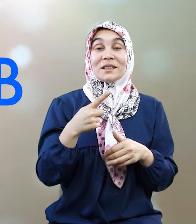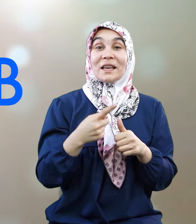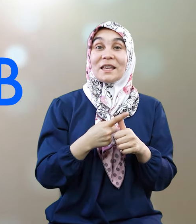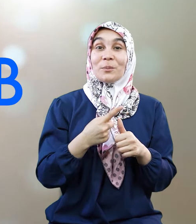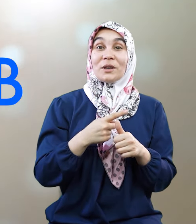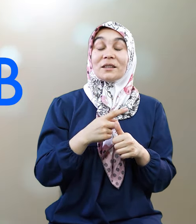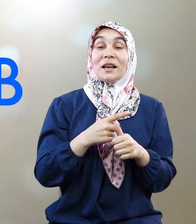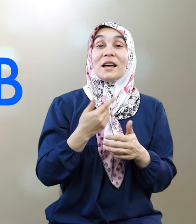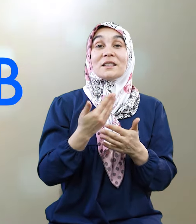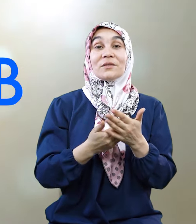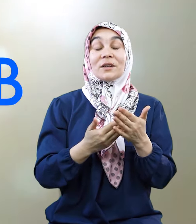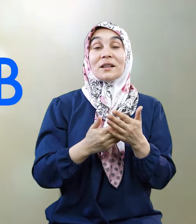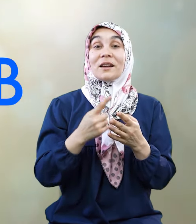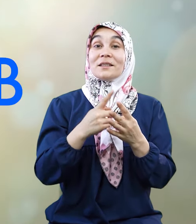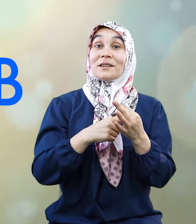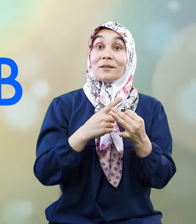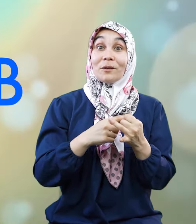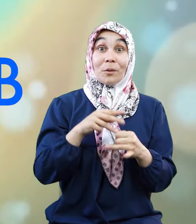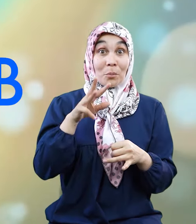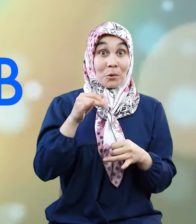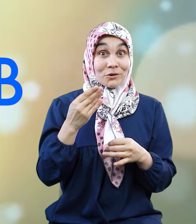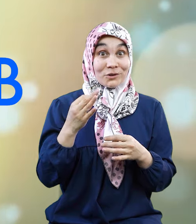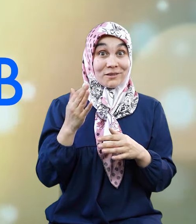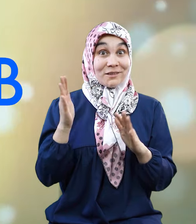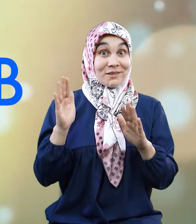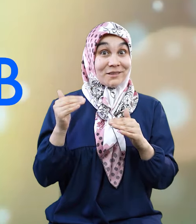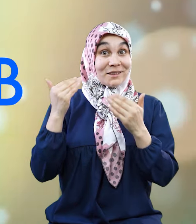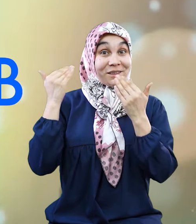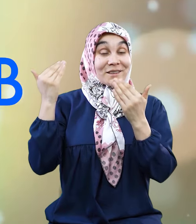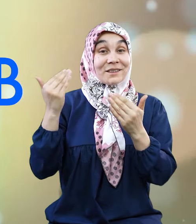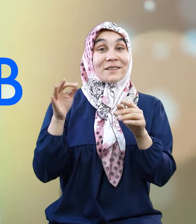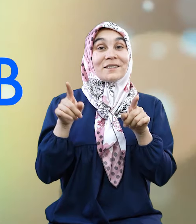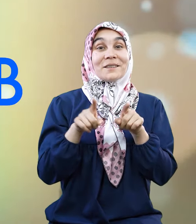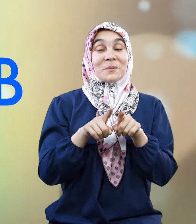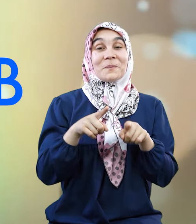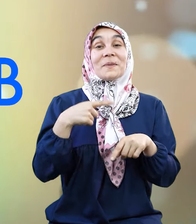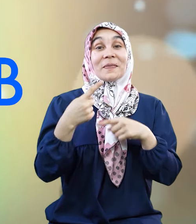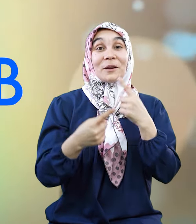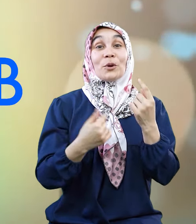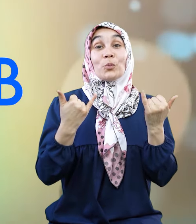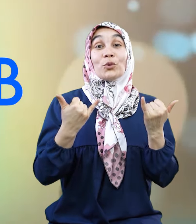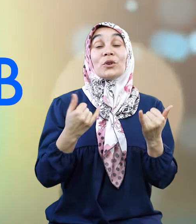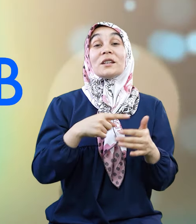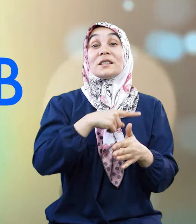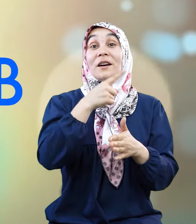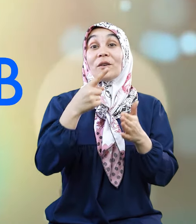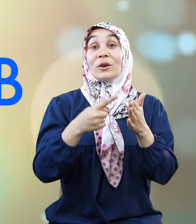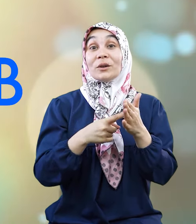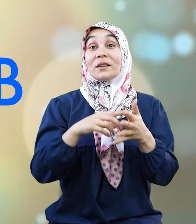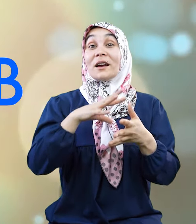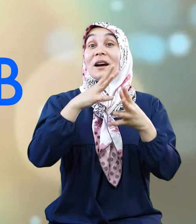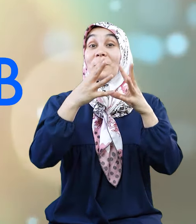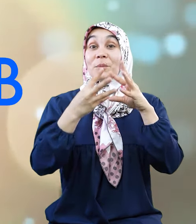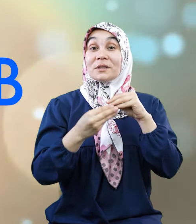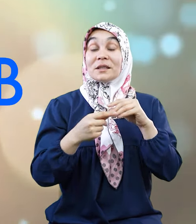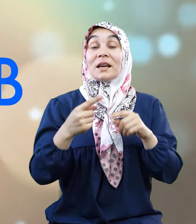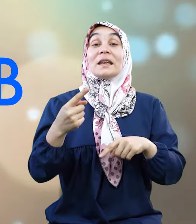va sifatlarini sanab o'tganlar. Mashalloh. Barakalloh. Bugungi savollarim shulardan iborat.